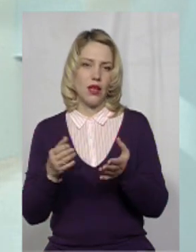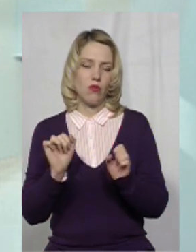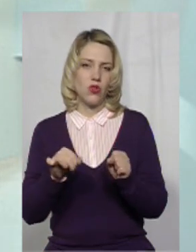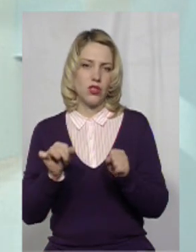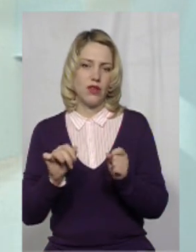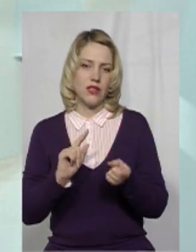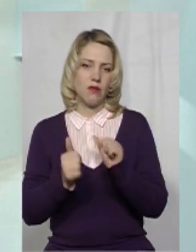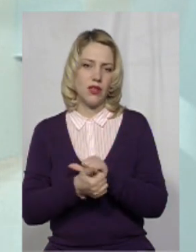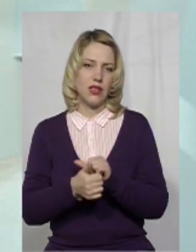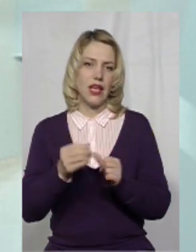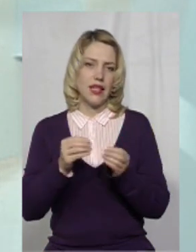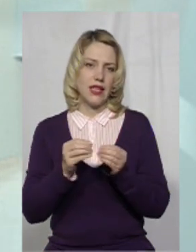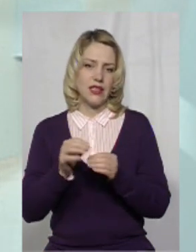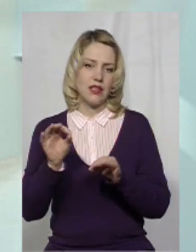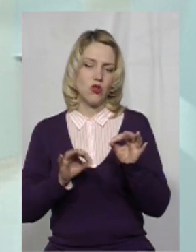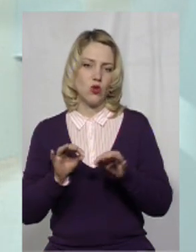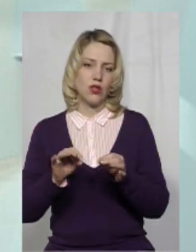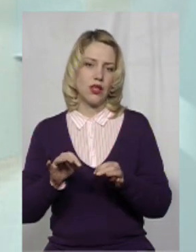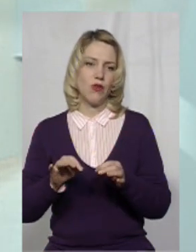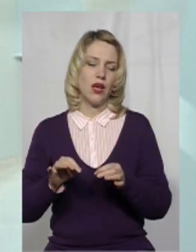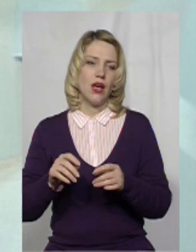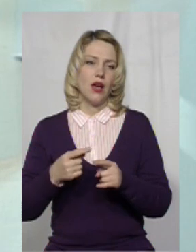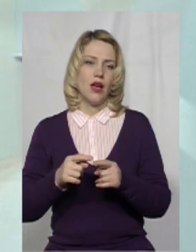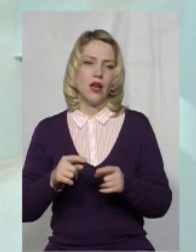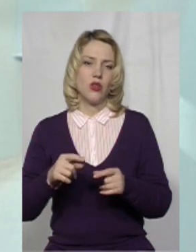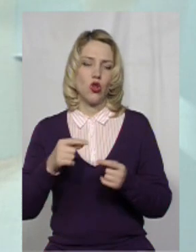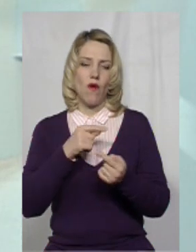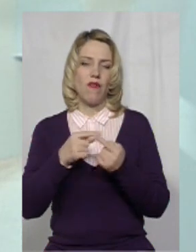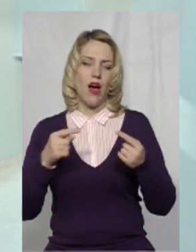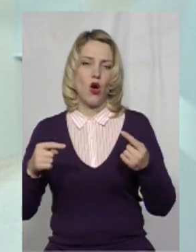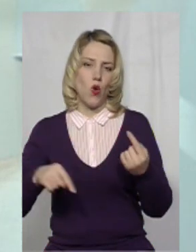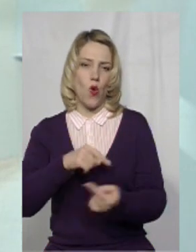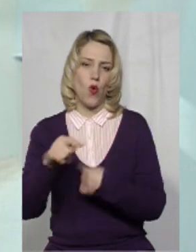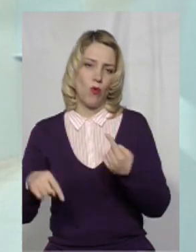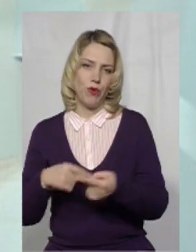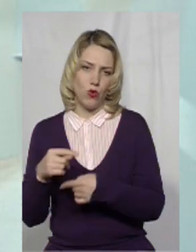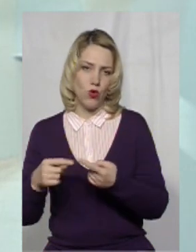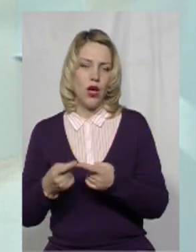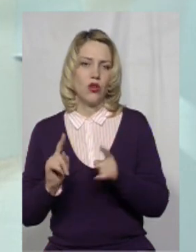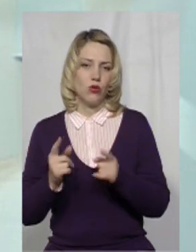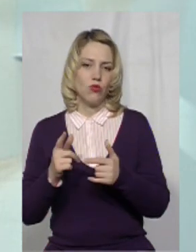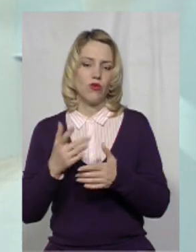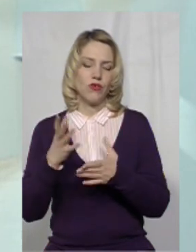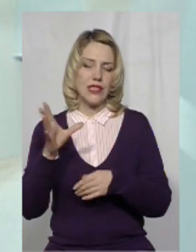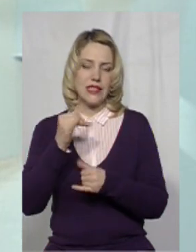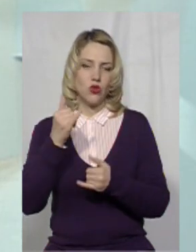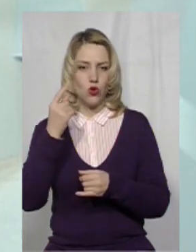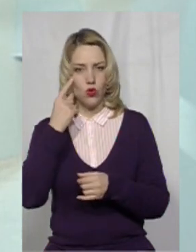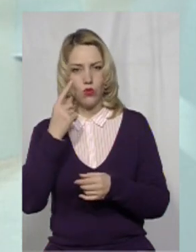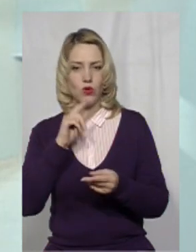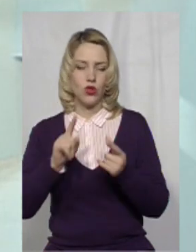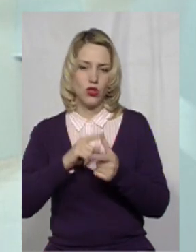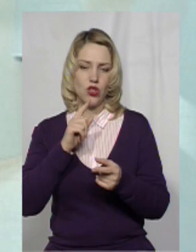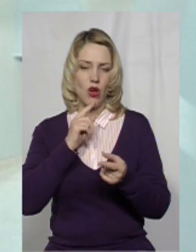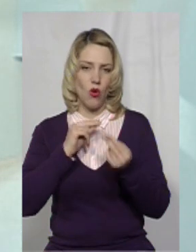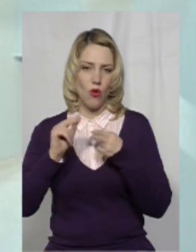можливість замінити 10% масштабування або приросту товарообігу самого бізнесу. Тому всі сьогодні думають, чи оптимізувати